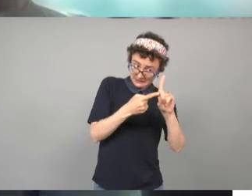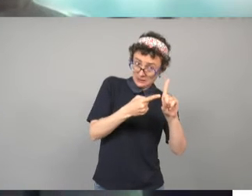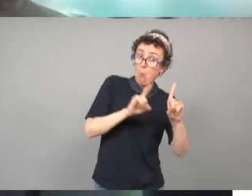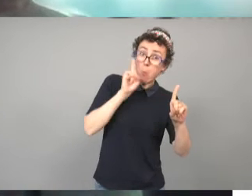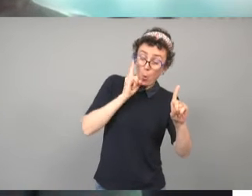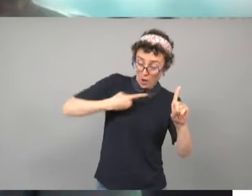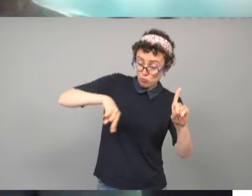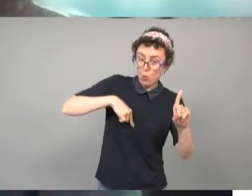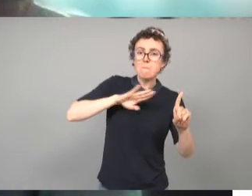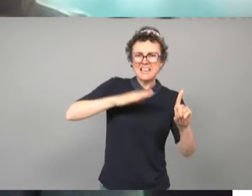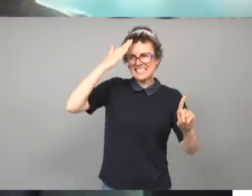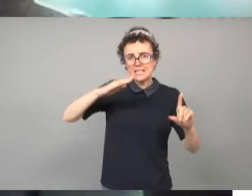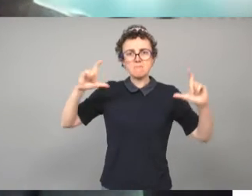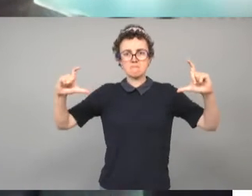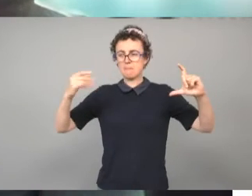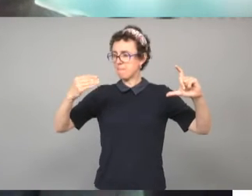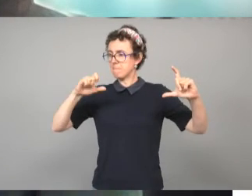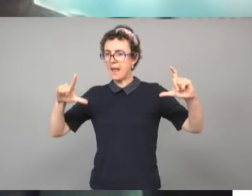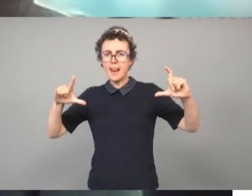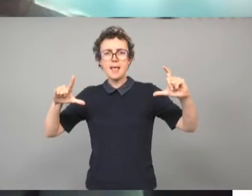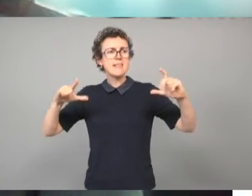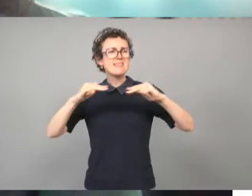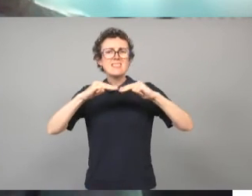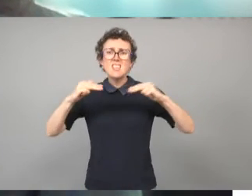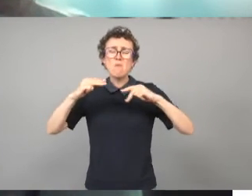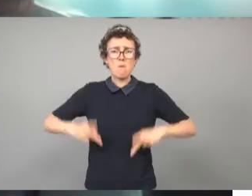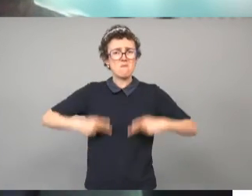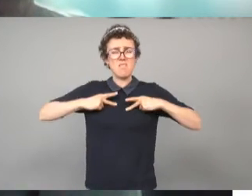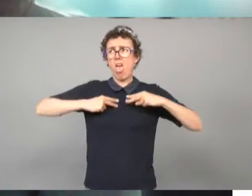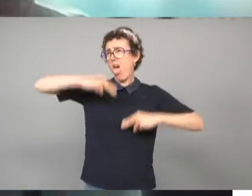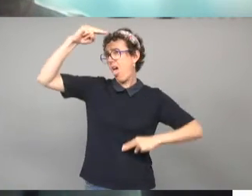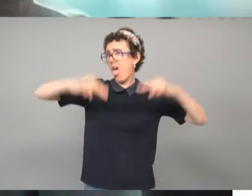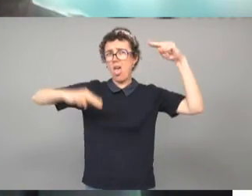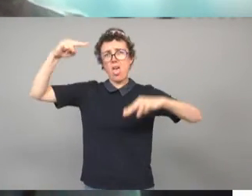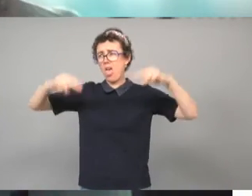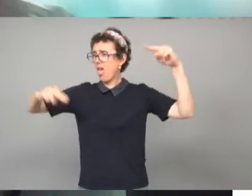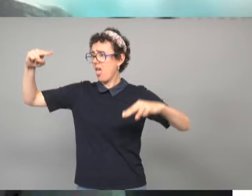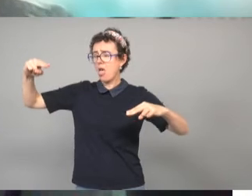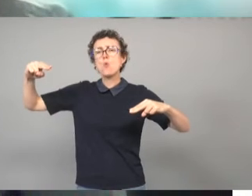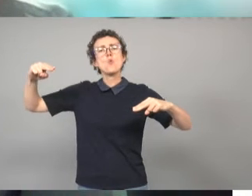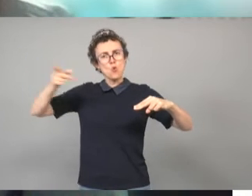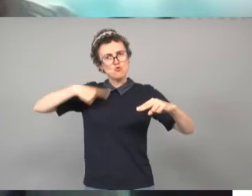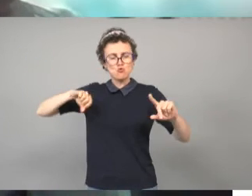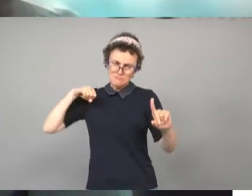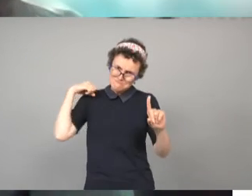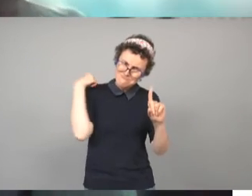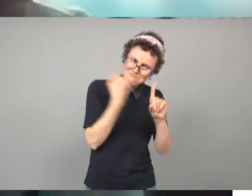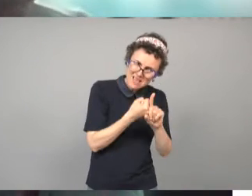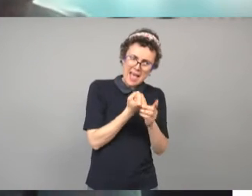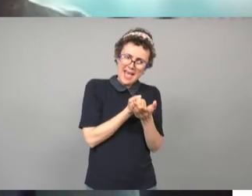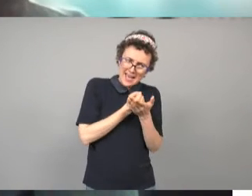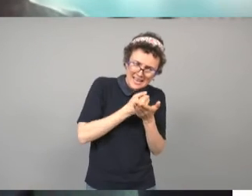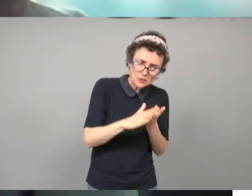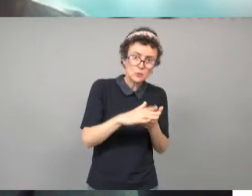fortes inégalités de ressources, vous le savez. Nous défendions la gratuité pour les personnes les plus précaires en fonction de leur quotient familial et l'accès aux